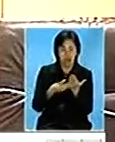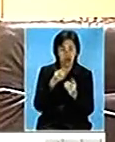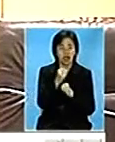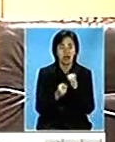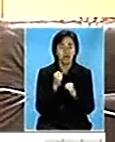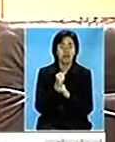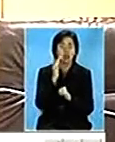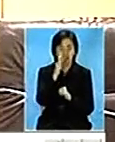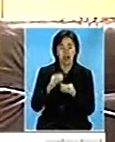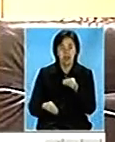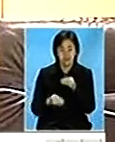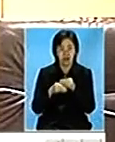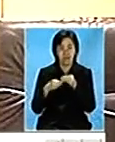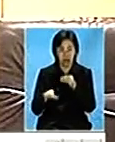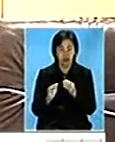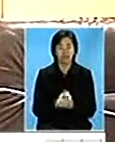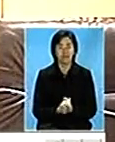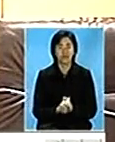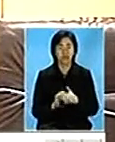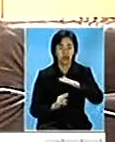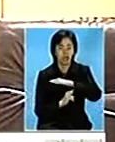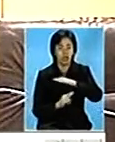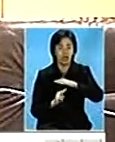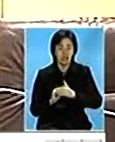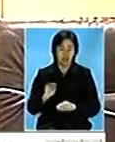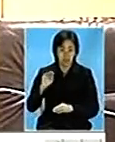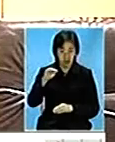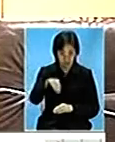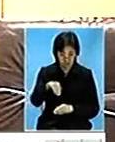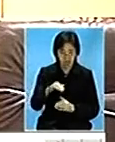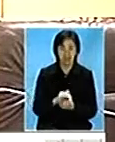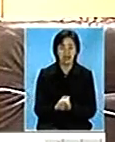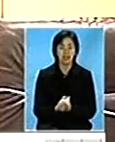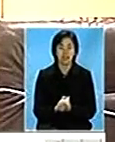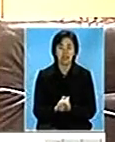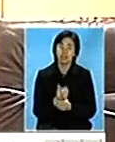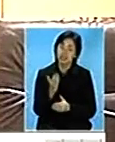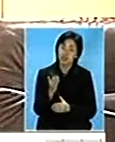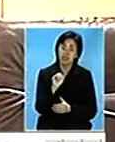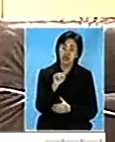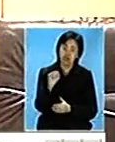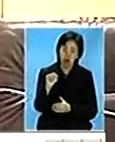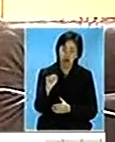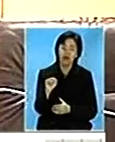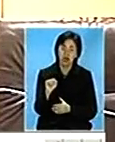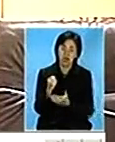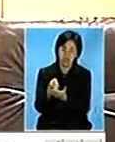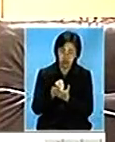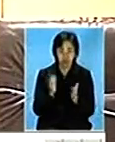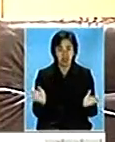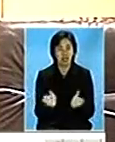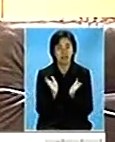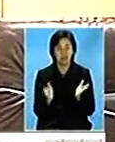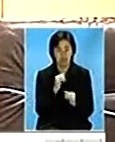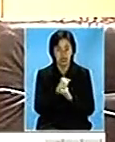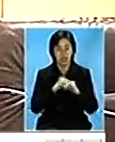ต่อไปแล้วซึ่งสะพานนี้ทราบว่าท่านวิวัฒน์ชัยได้มีส่วนได้ผลักดันให้เกิด